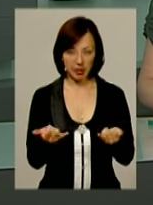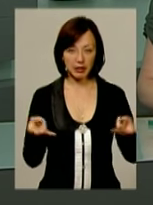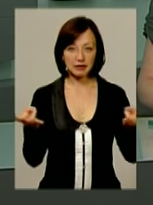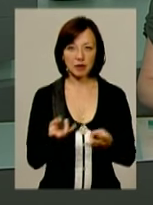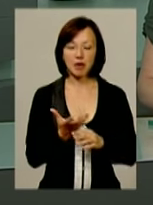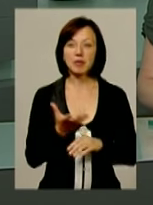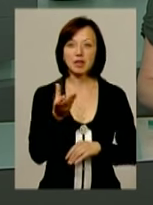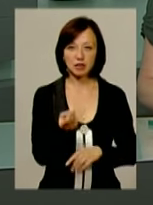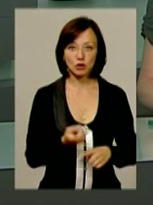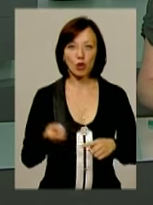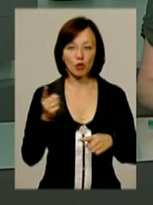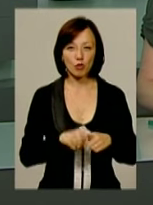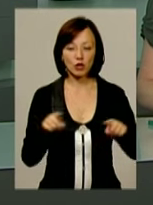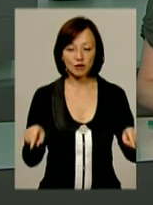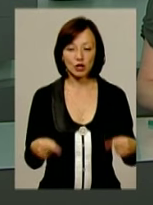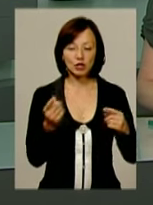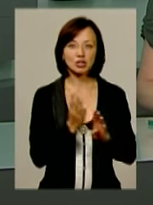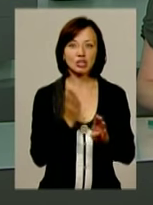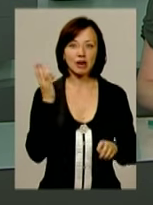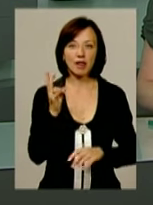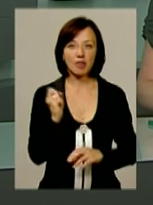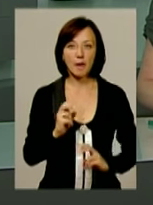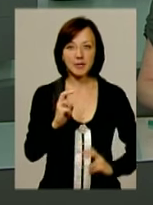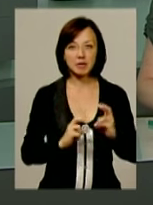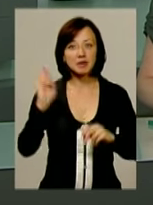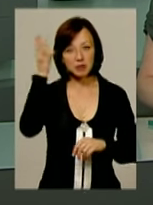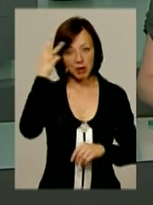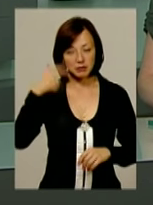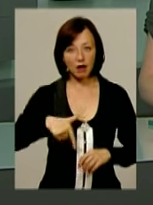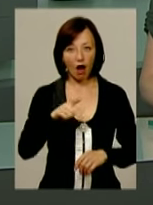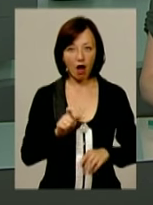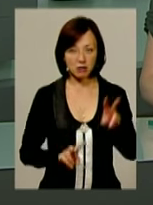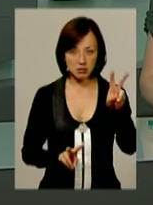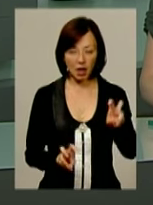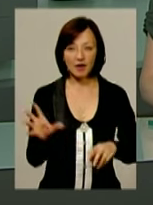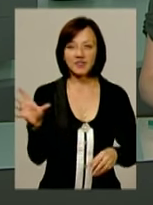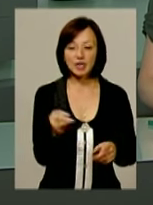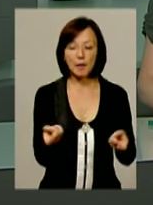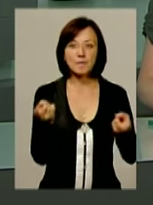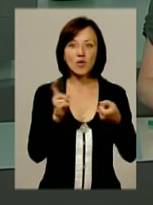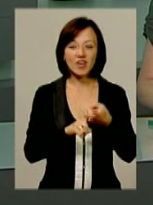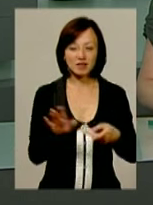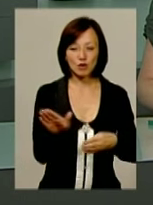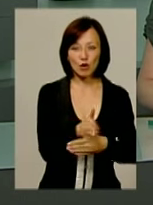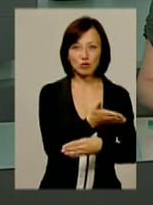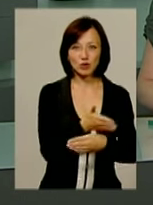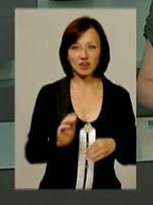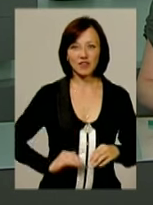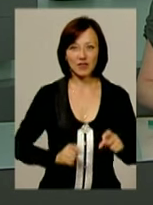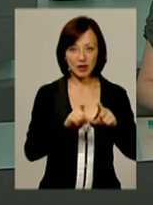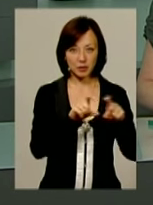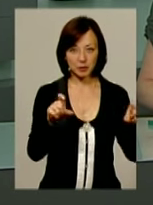платити. Тому і утворилися черги на підприємстві «Хмельницькгаз». Усе пов'язане розподіленням газопостачальника на